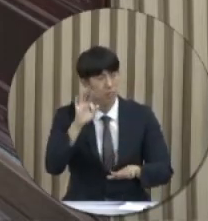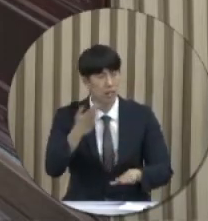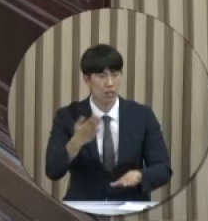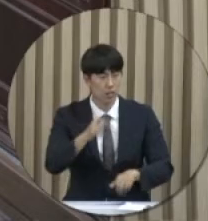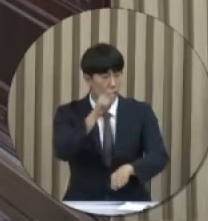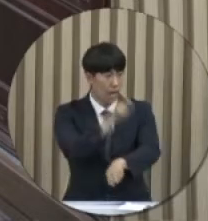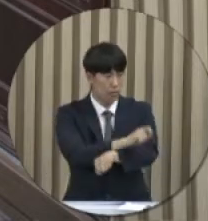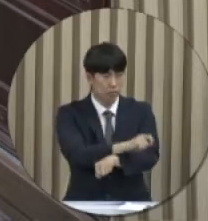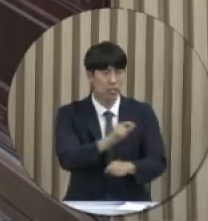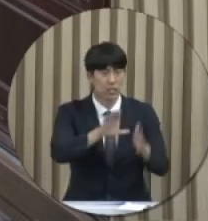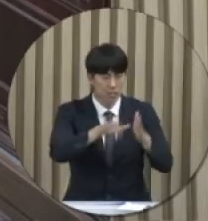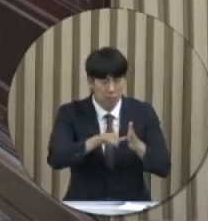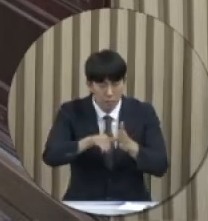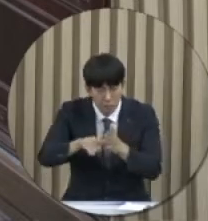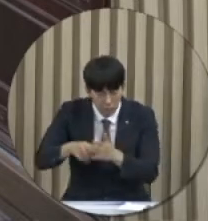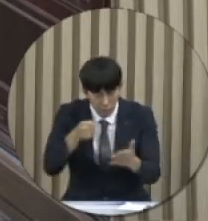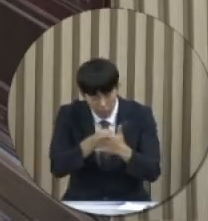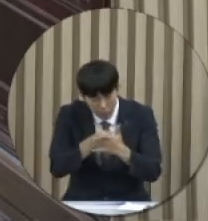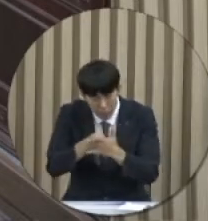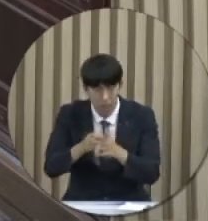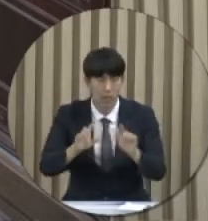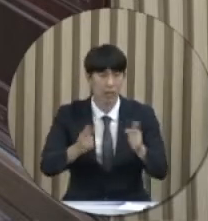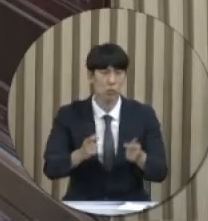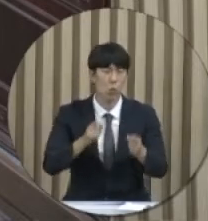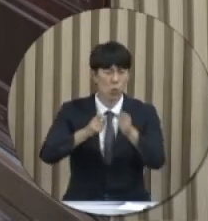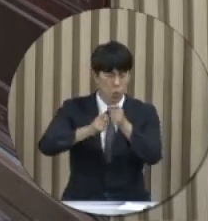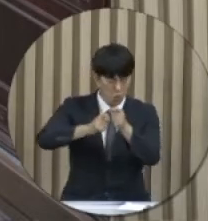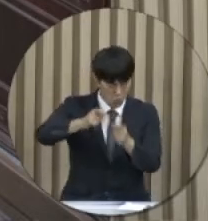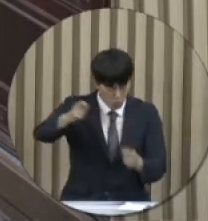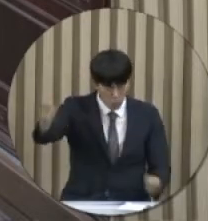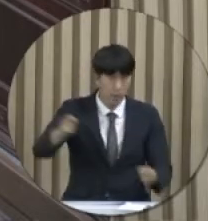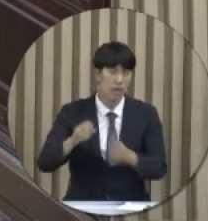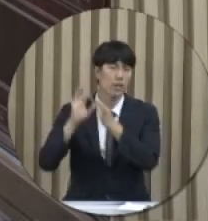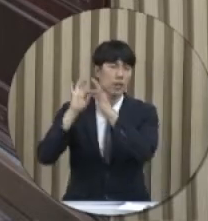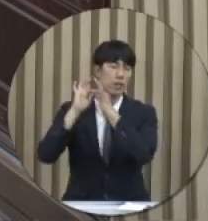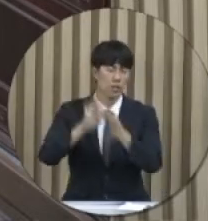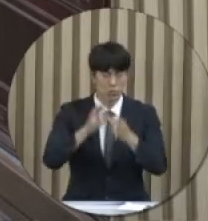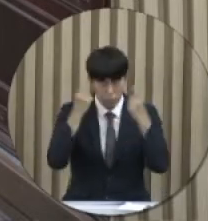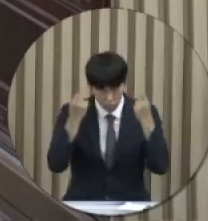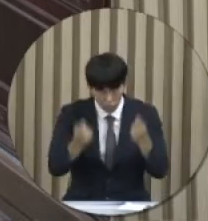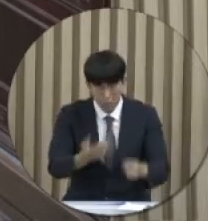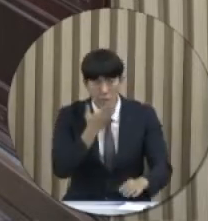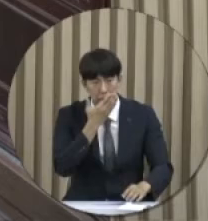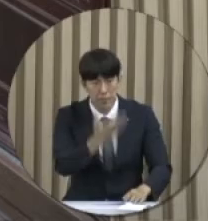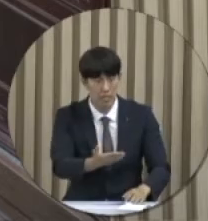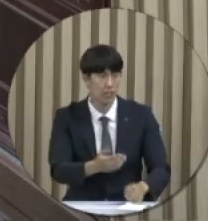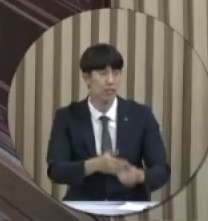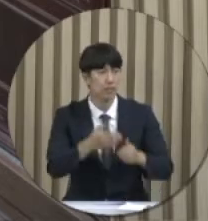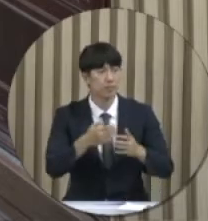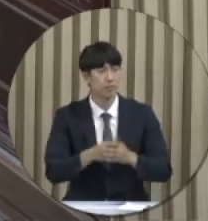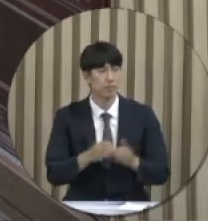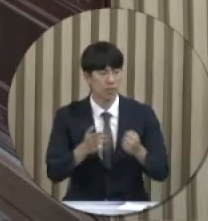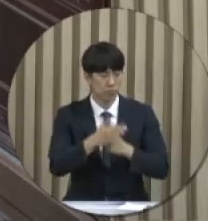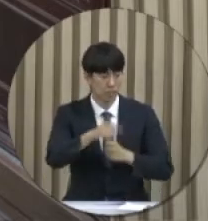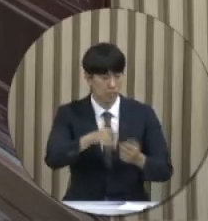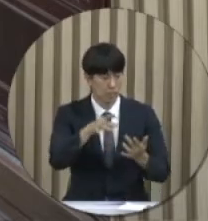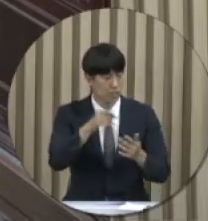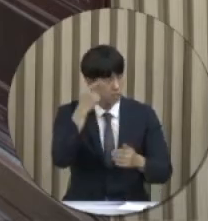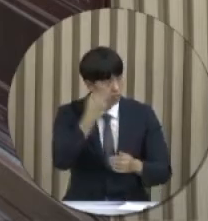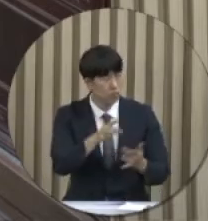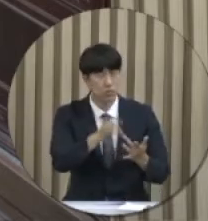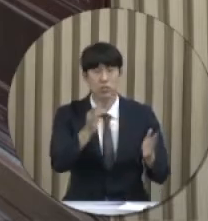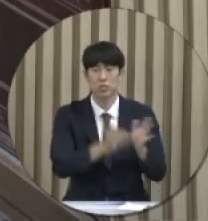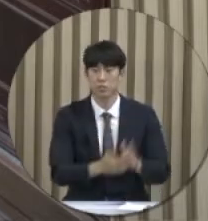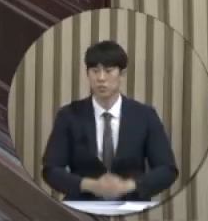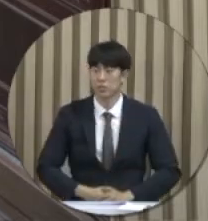변하는 게 아니라 장기적인 관점에서 연속성을 갖고 갈 수가 있다. 이제 그 부분을 말씀드리고죠. 오늘 요 질문을 선택을 했습니다. 네,